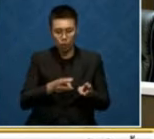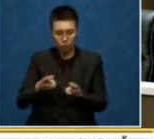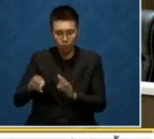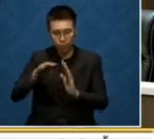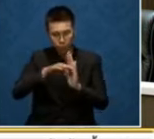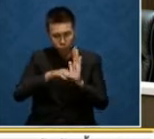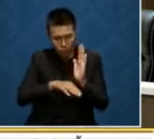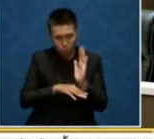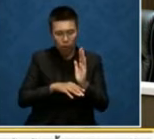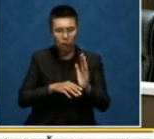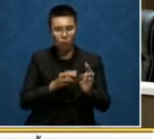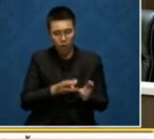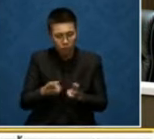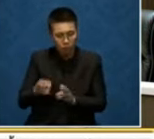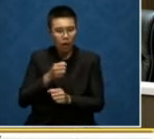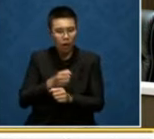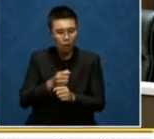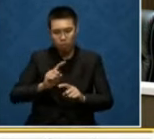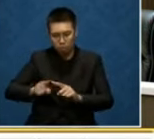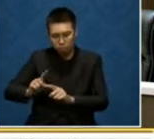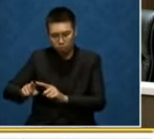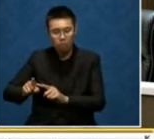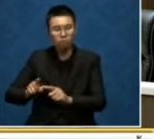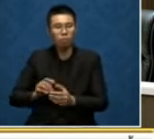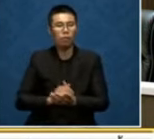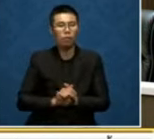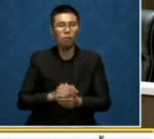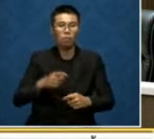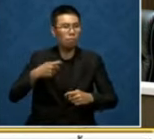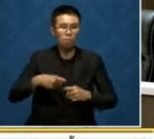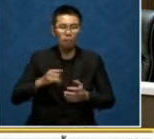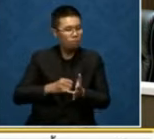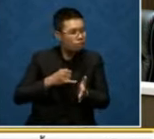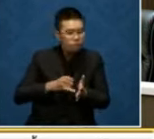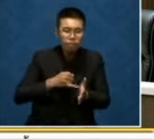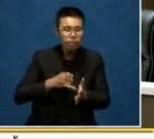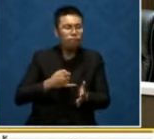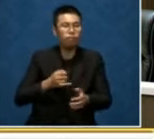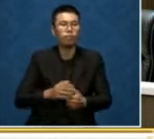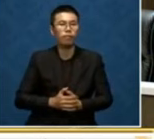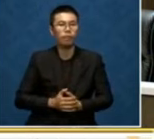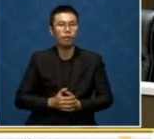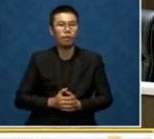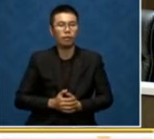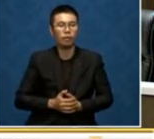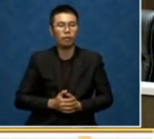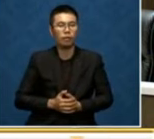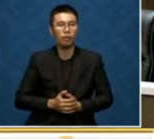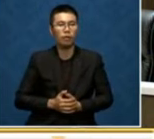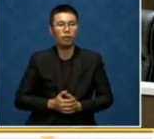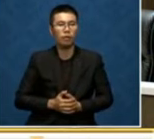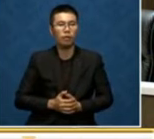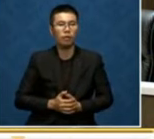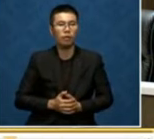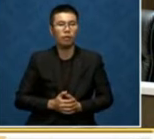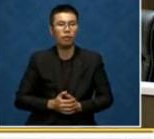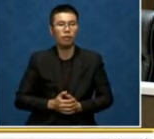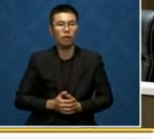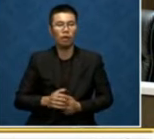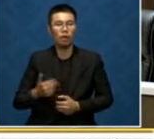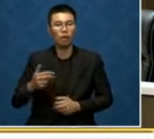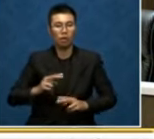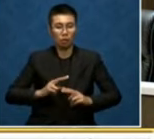ๆไม่ได้ซับซ้อนอะไรครับมีขั้นตอนจากการที่ผู้ประกอบการเอกชนต้องได้รับ